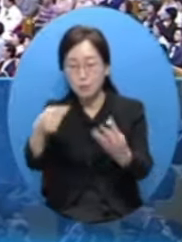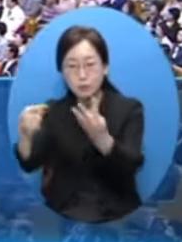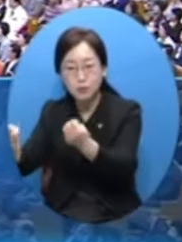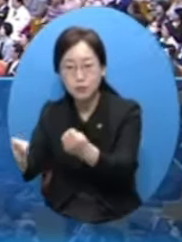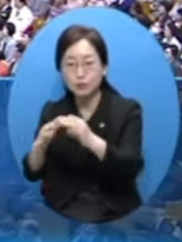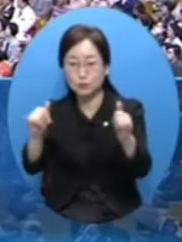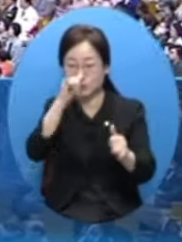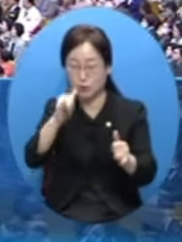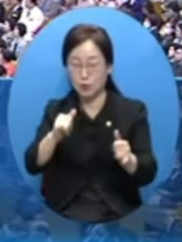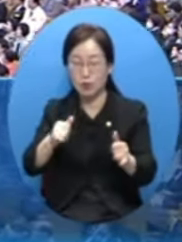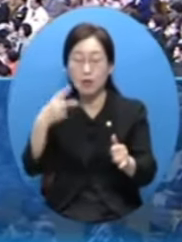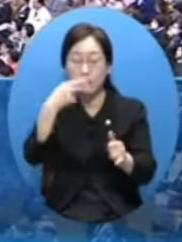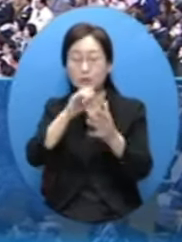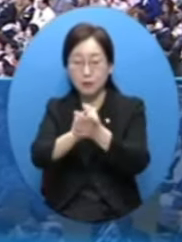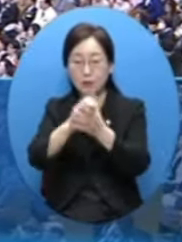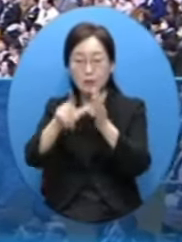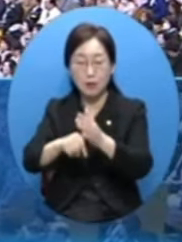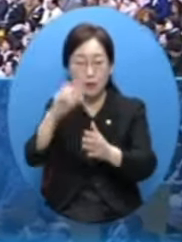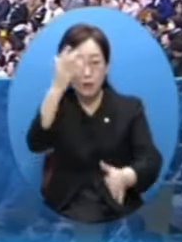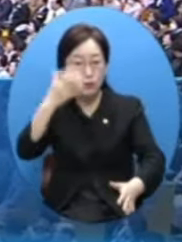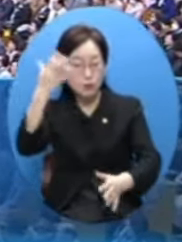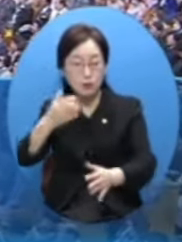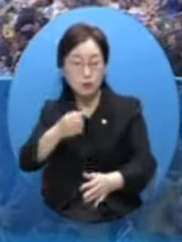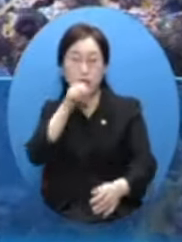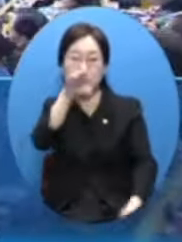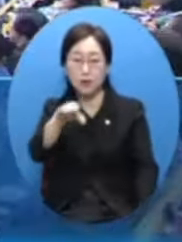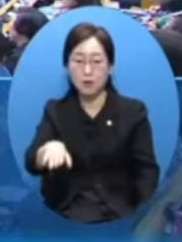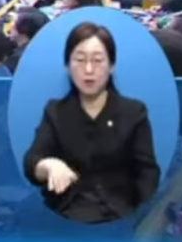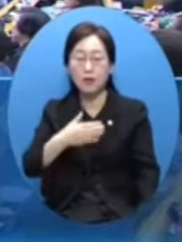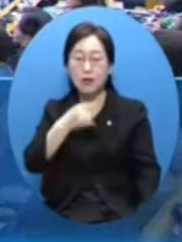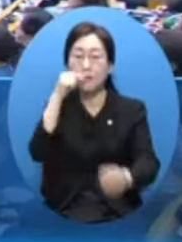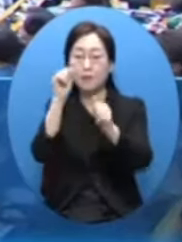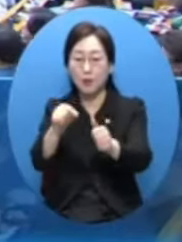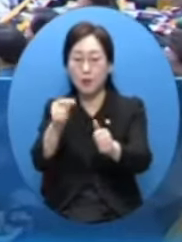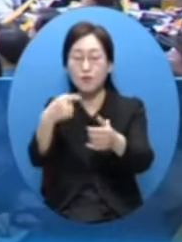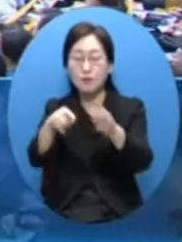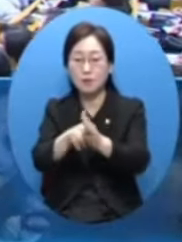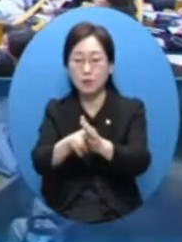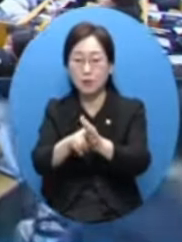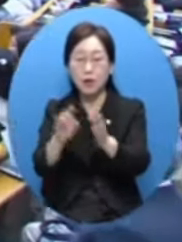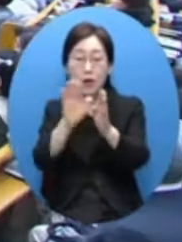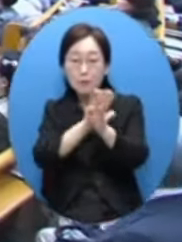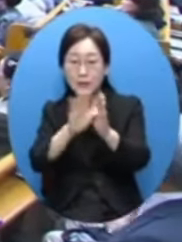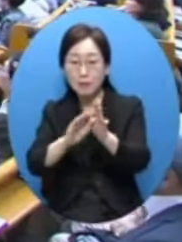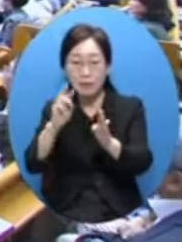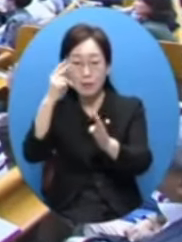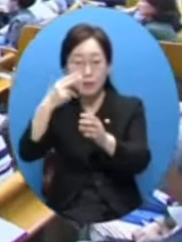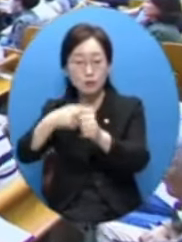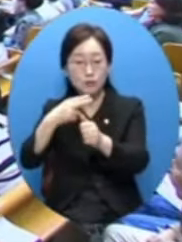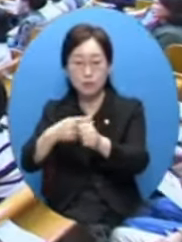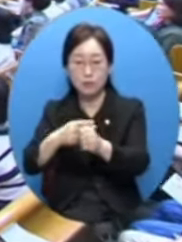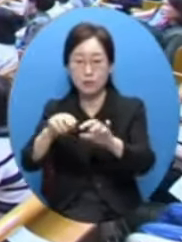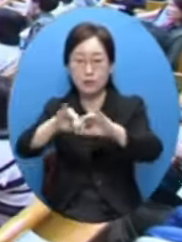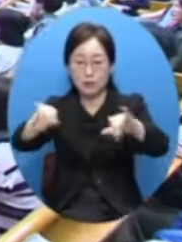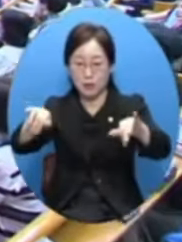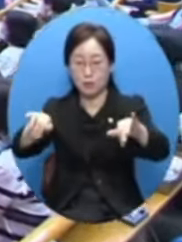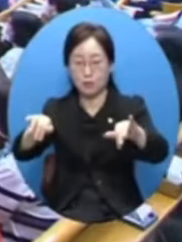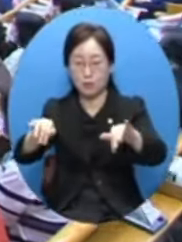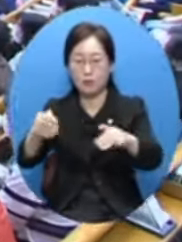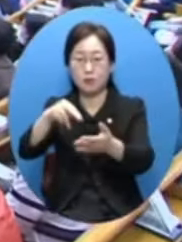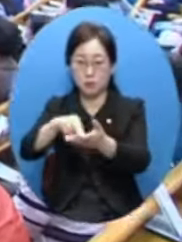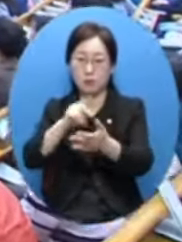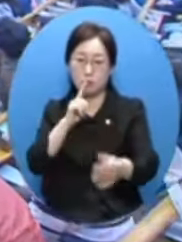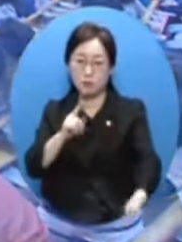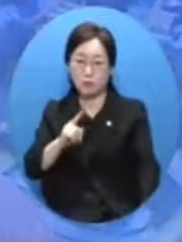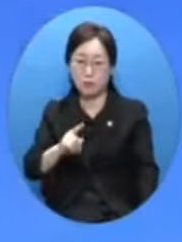이르시되 내가 불러 시키는 일을 위하여 바나바와 사울을 따로 세우라 하시니 안디옥 교회에 다섯 명의 지도자가